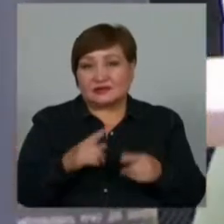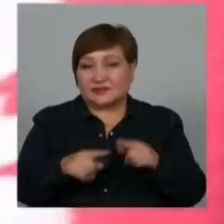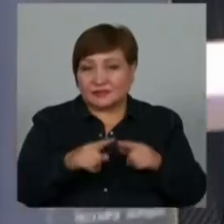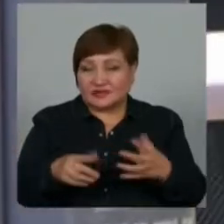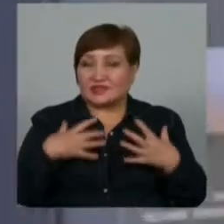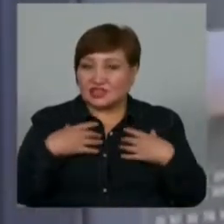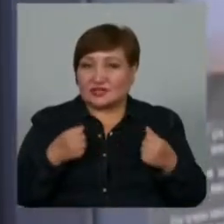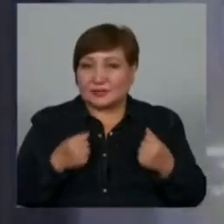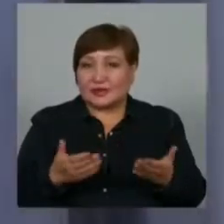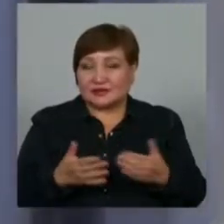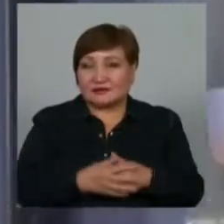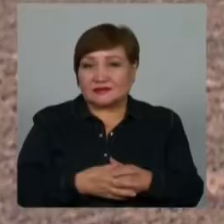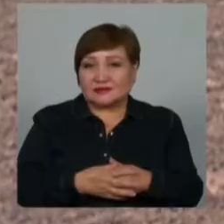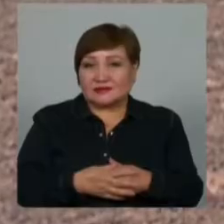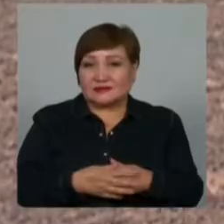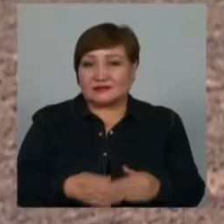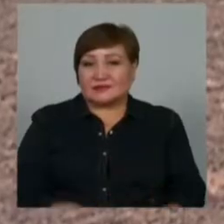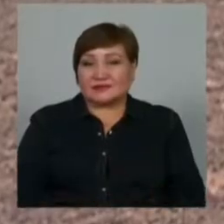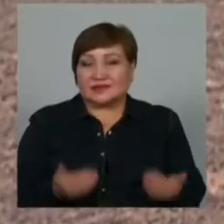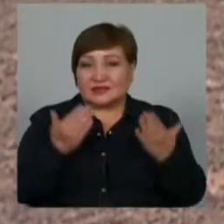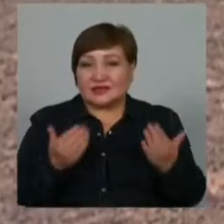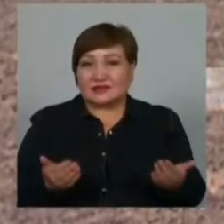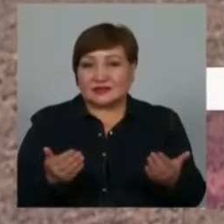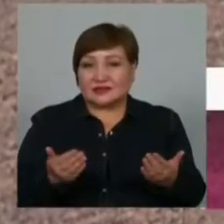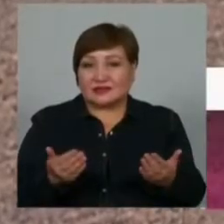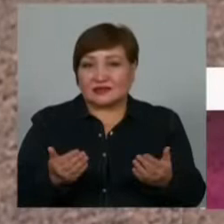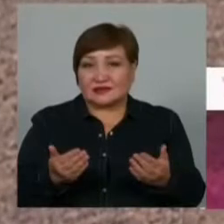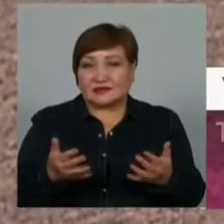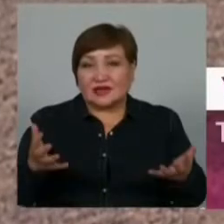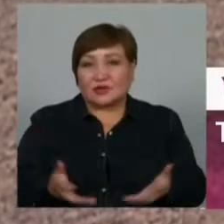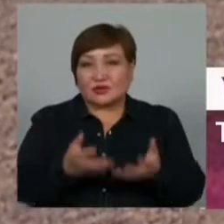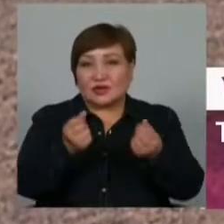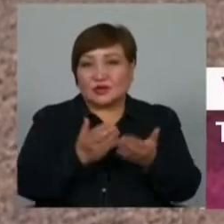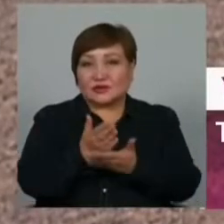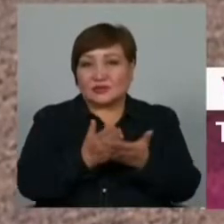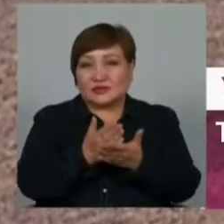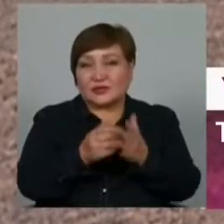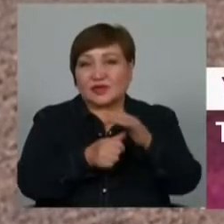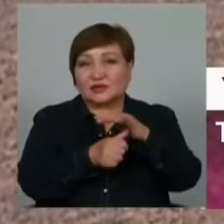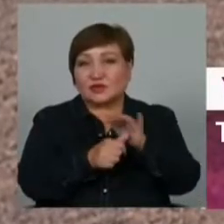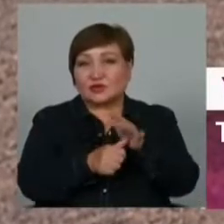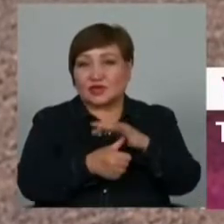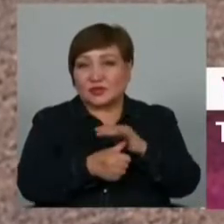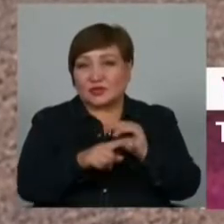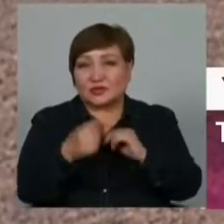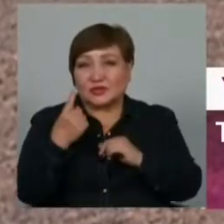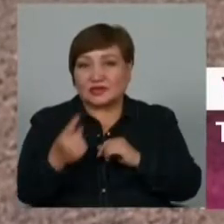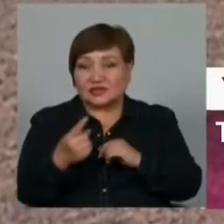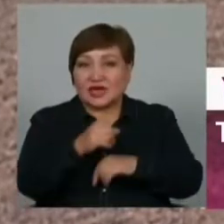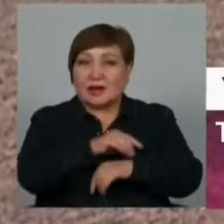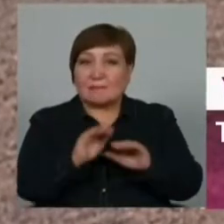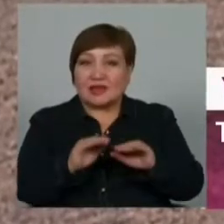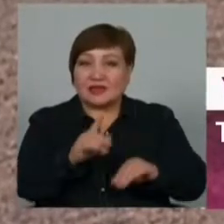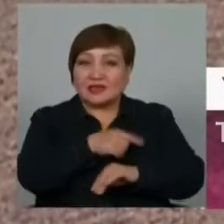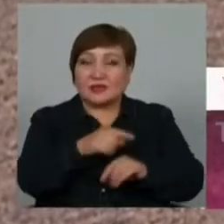Күнде не істеймін? Или нет? Дәл қазір оны құтқару қызметі тікұшақпен нөмірі бірінші балалар емханасына